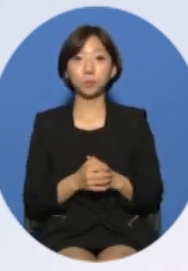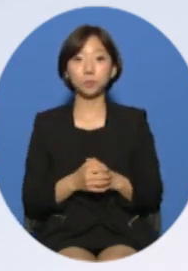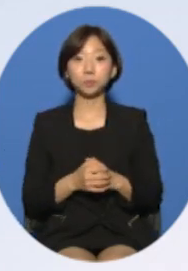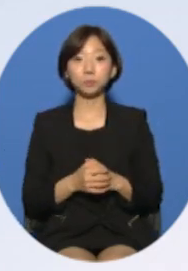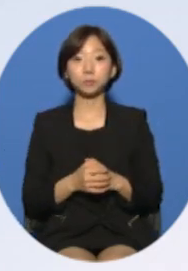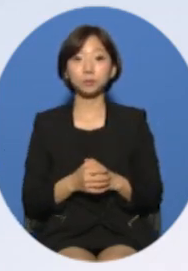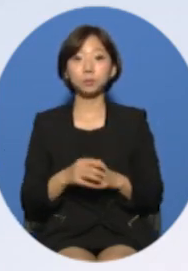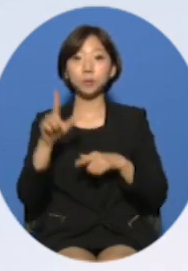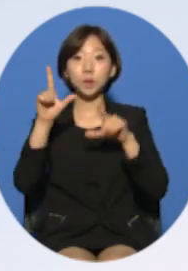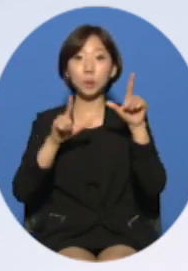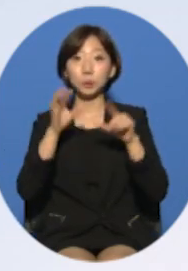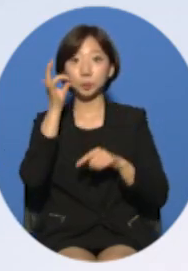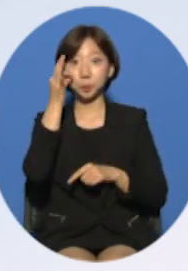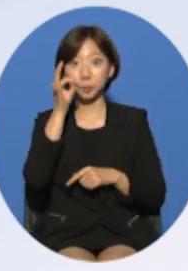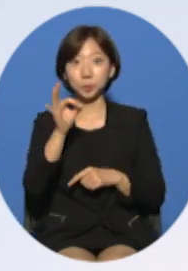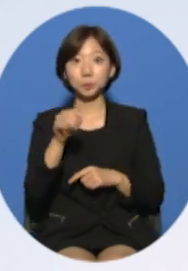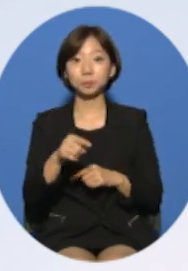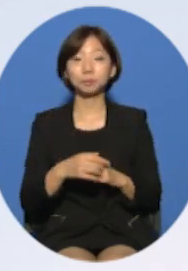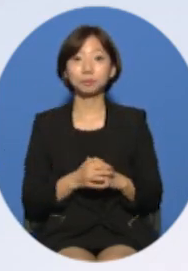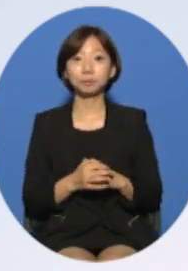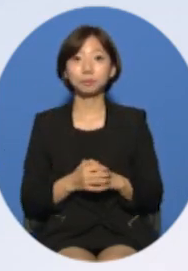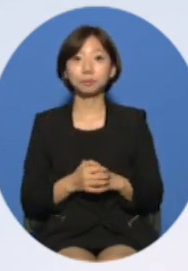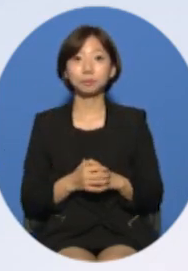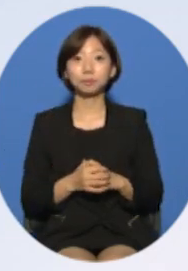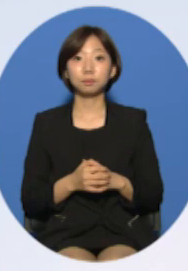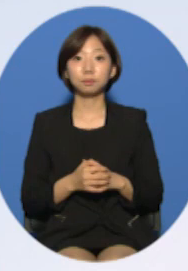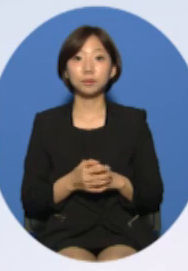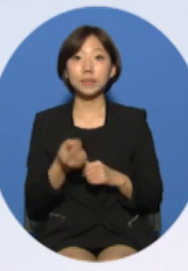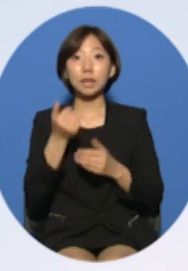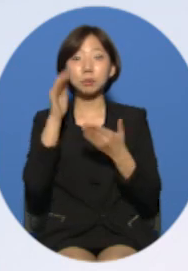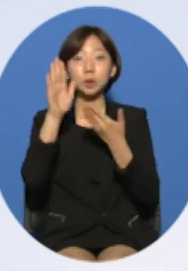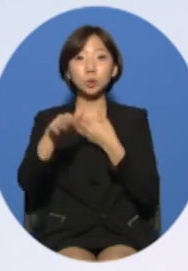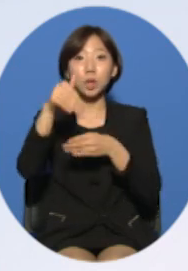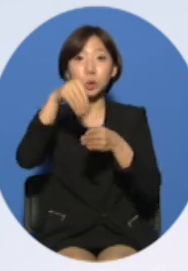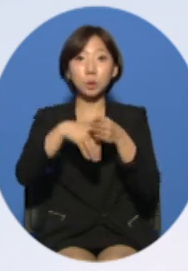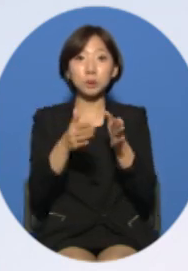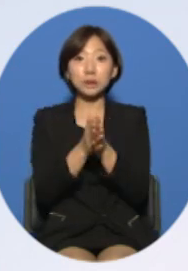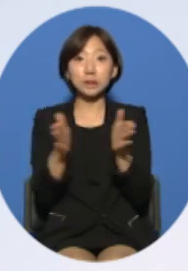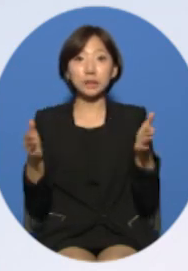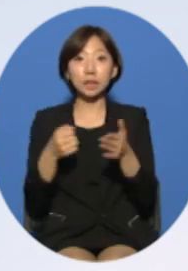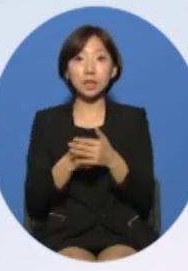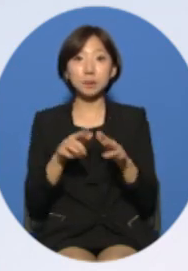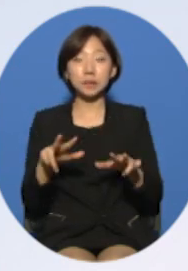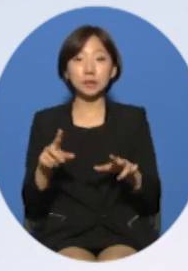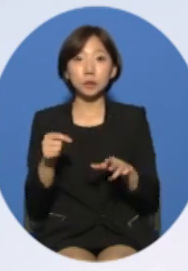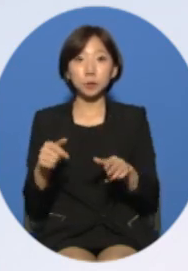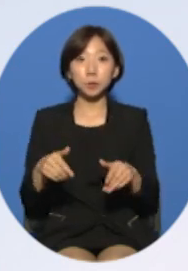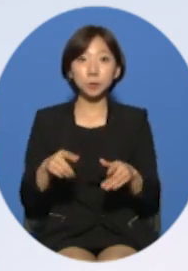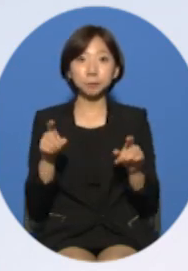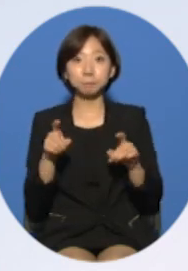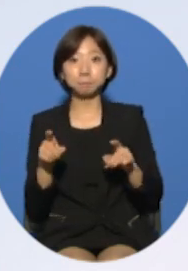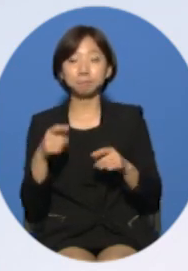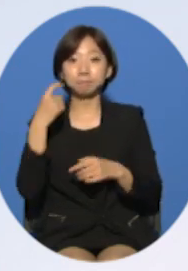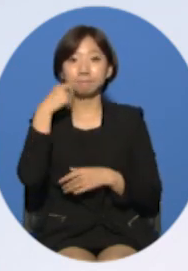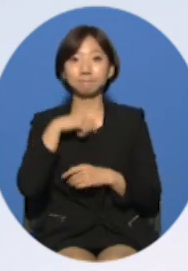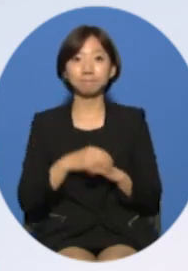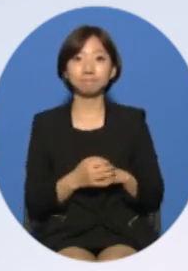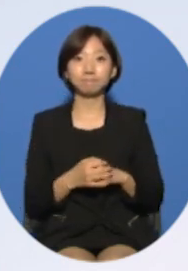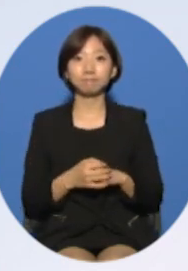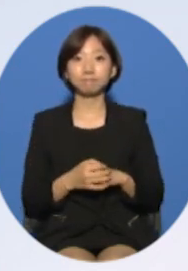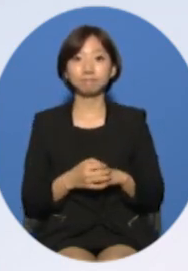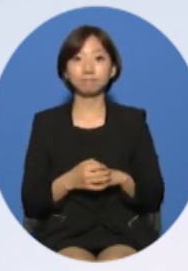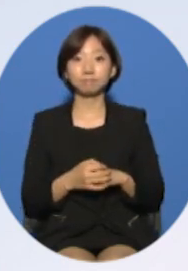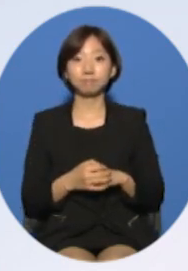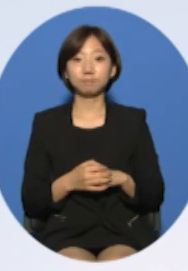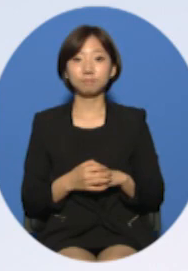지금 예 모습을 보고 계신데요. 예. 곧 투표가 시작되기 때문에 지금 굉장히 좀 긴장감이 넘치는 모습입니다. 그렇죠. 예. 이제 보통